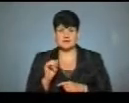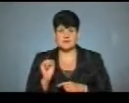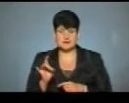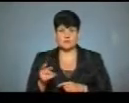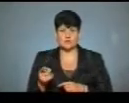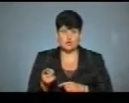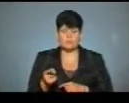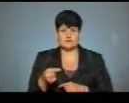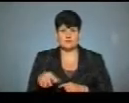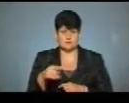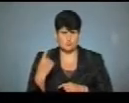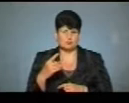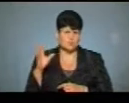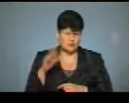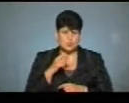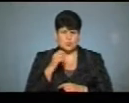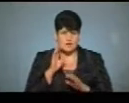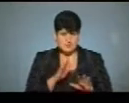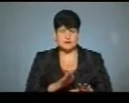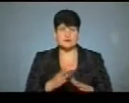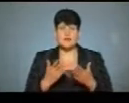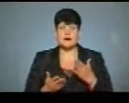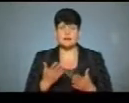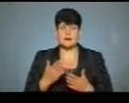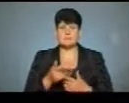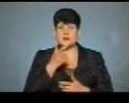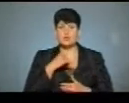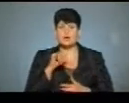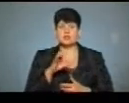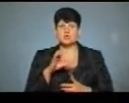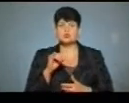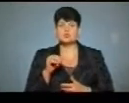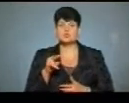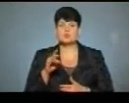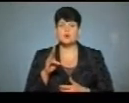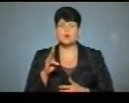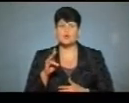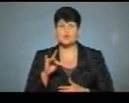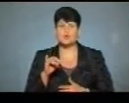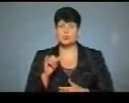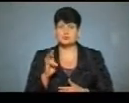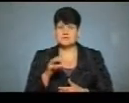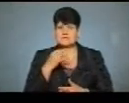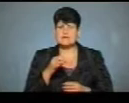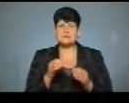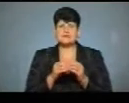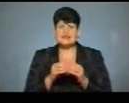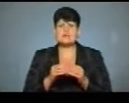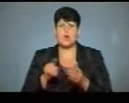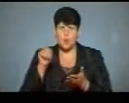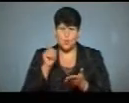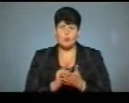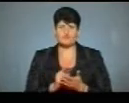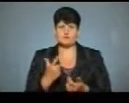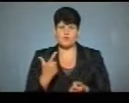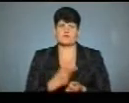Тернополі та на Тернопільщині, взагалі по всій Україні, але пані Уляна Супрун зазначила сьогодні на прес-конференції про 10 обов'язкових